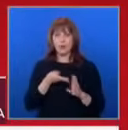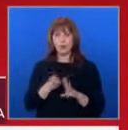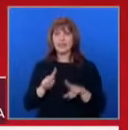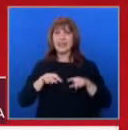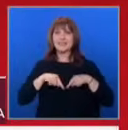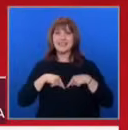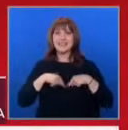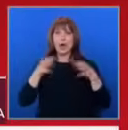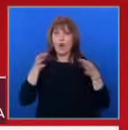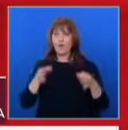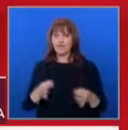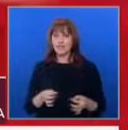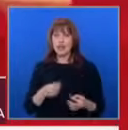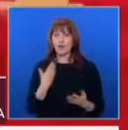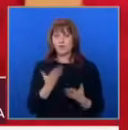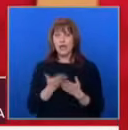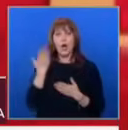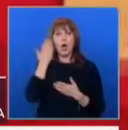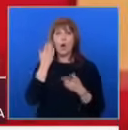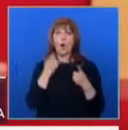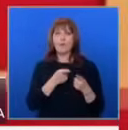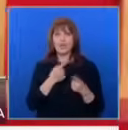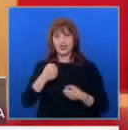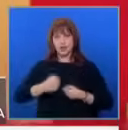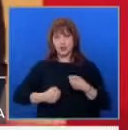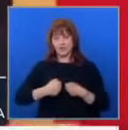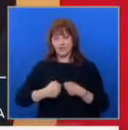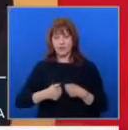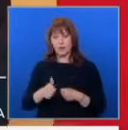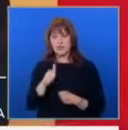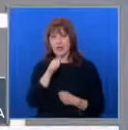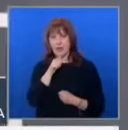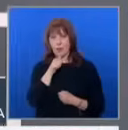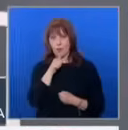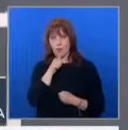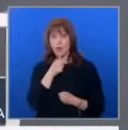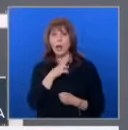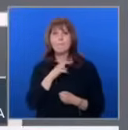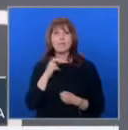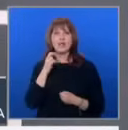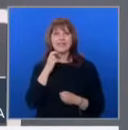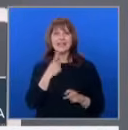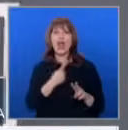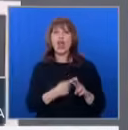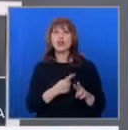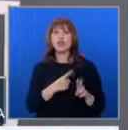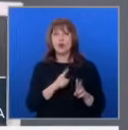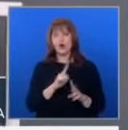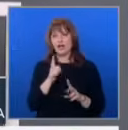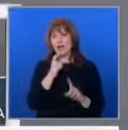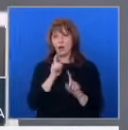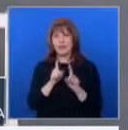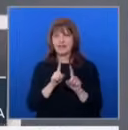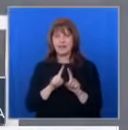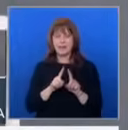съда, където официално му бяха повдигнати обвинения, че е шофирал под въздействие на алкохол. Полицията в щата Нью-Йорк не коментира